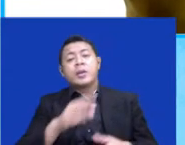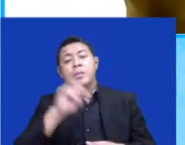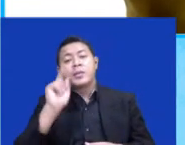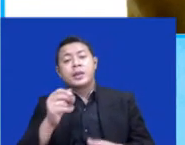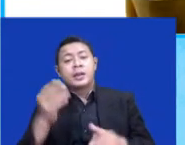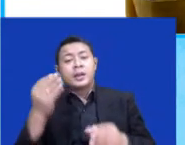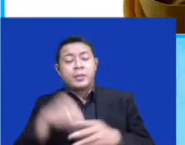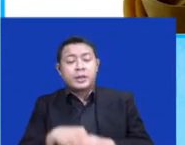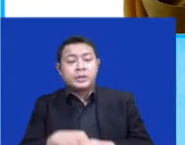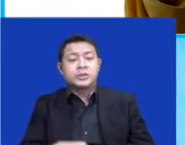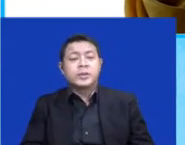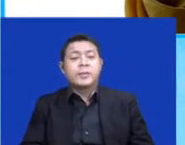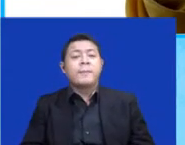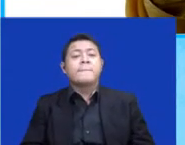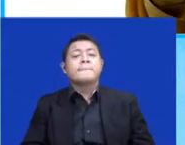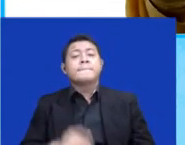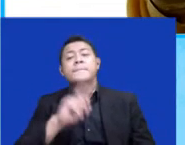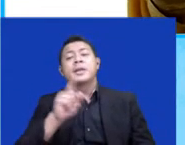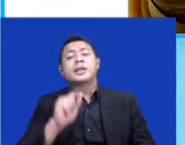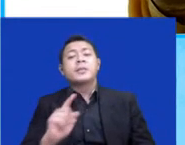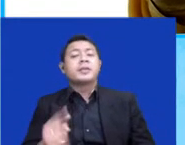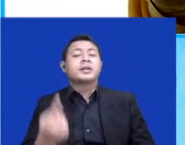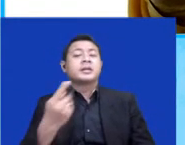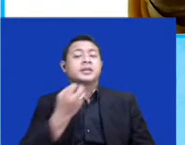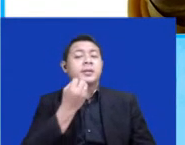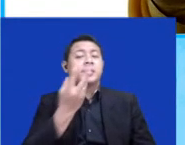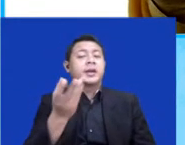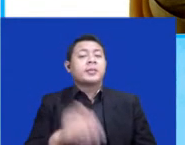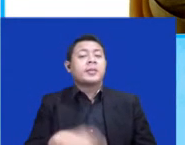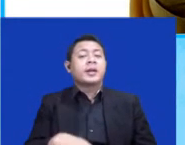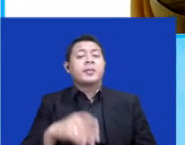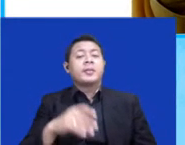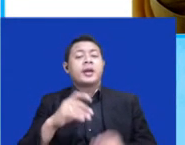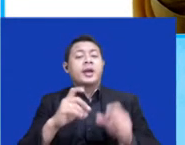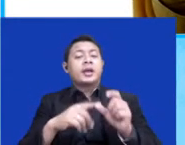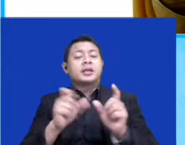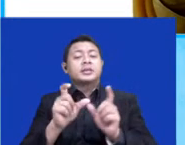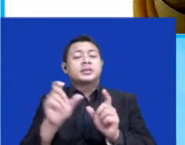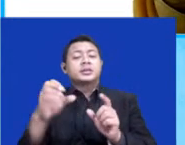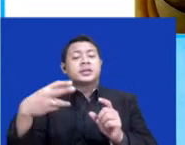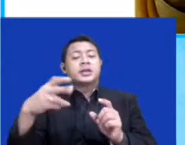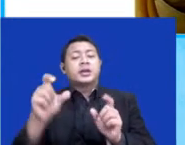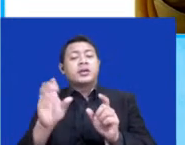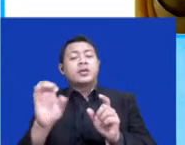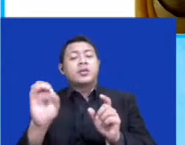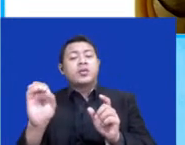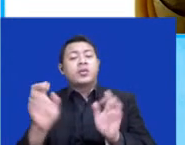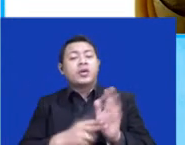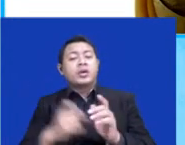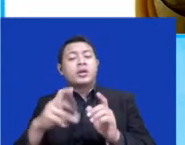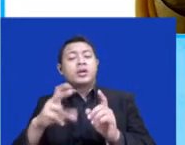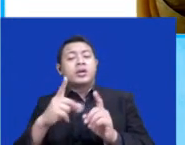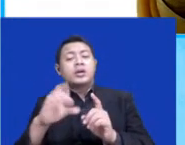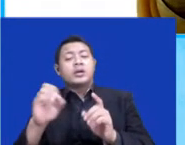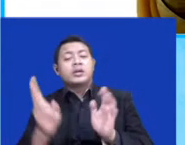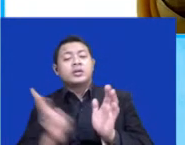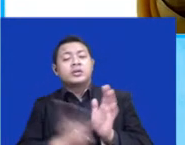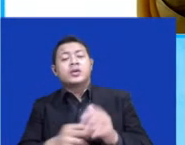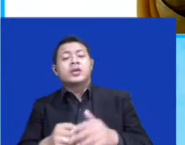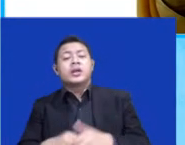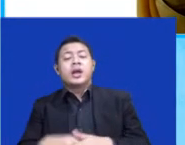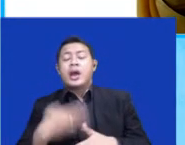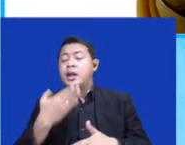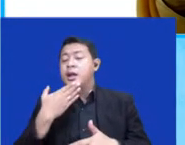Q&A. Pertanyaan pertama akan saya sampaikan kepada Pak Sewon Chon yang masih bersama dengan kita di sini. Bapak, ini ada yang kemudian bertanya,